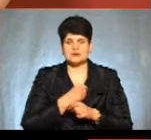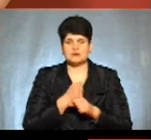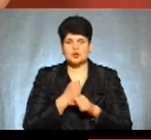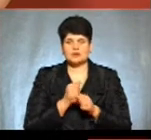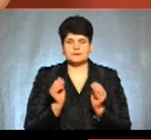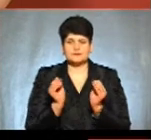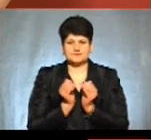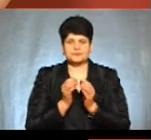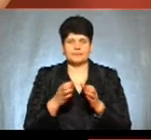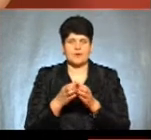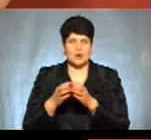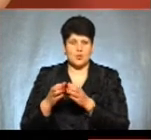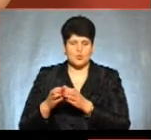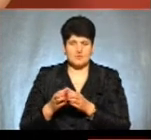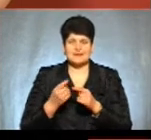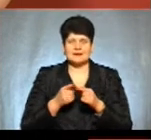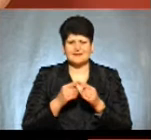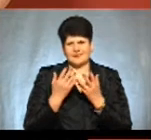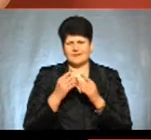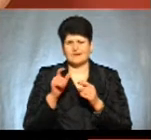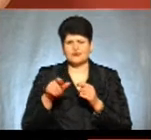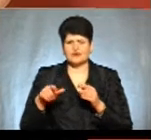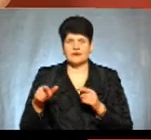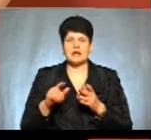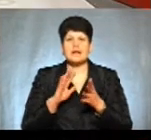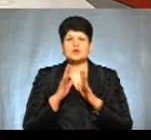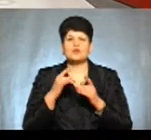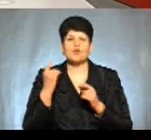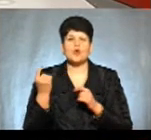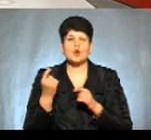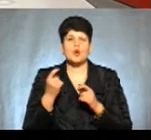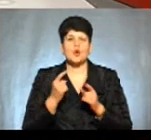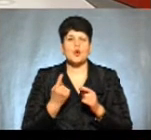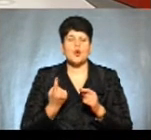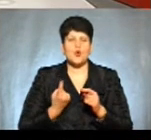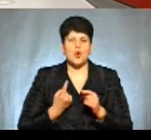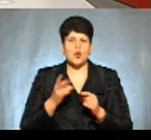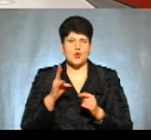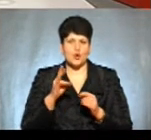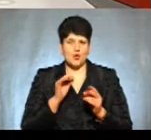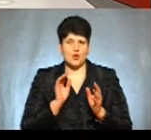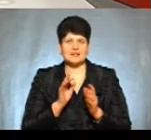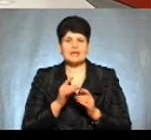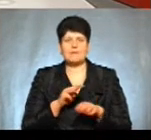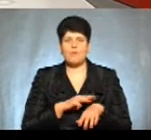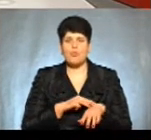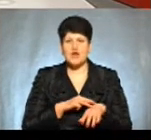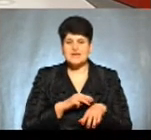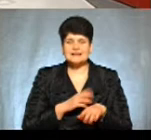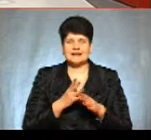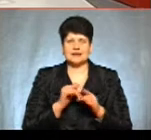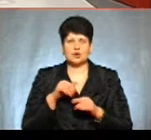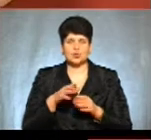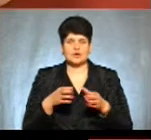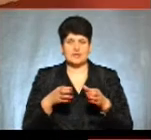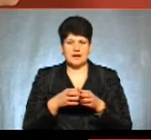мобільні групи. Що це означає мобільні групи? Це як кілька чоловік з лісової охорони, і це є кілька чоловік з поліції, які йдуть